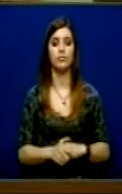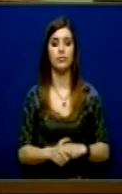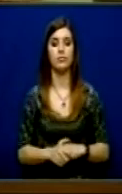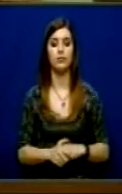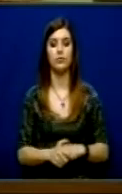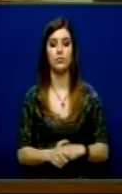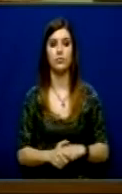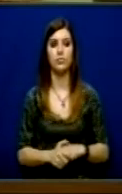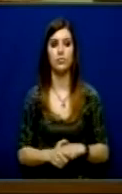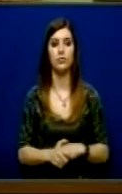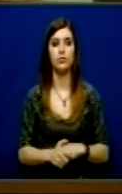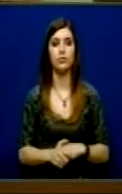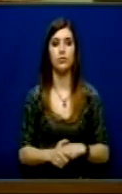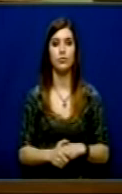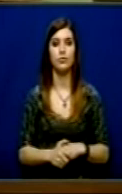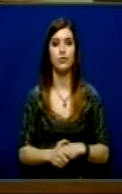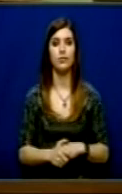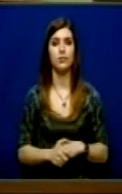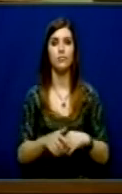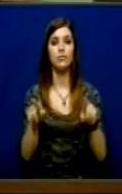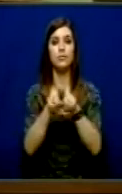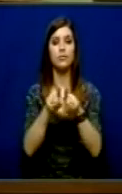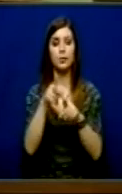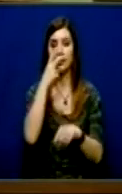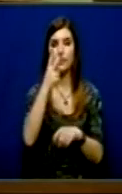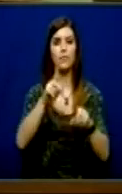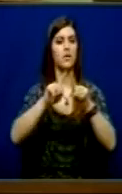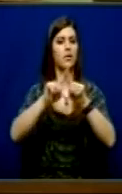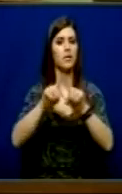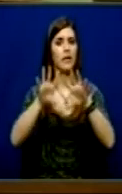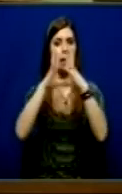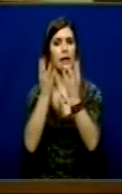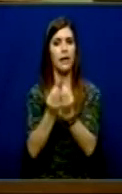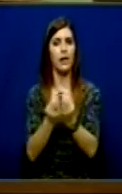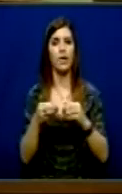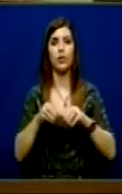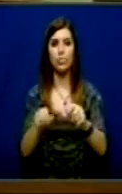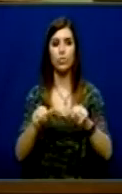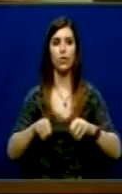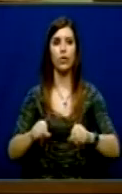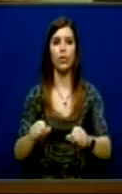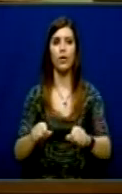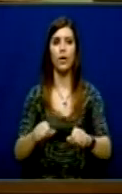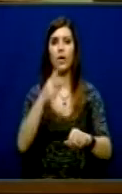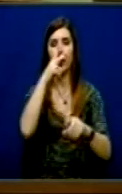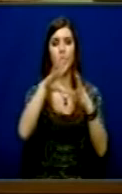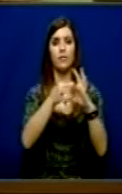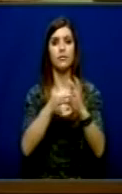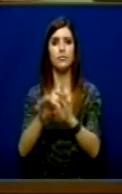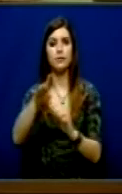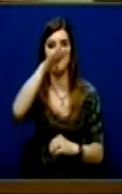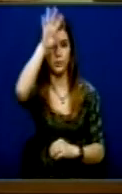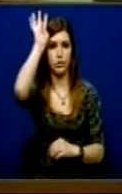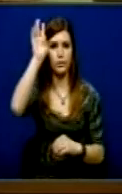Logjik e njëjtë përcillet në çfarëdo prone, në lidhje me çfarëdo prone që lidhet me vendimet e periudhës së Miloševićit. Lëvizja,